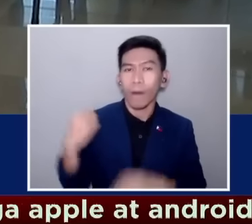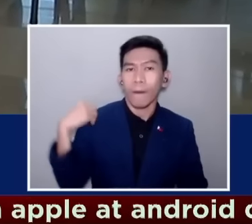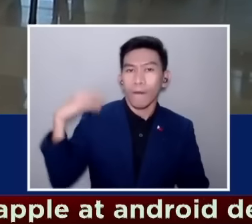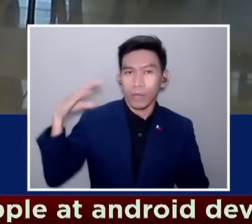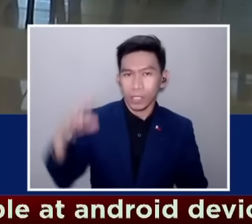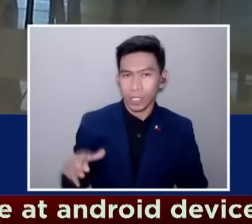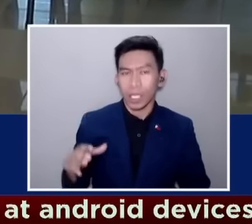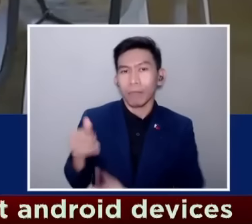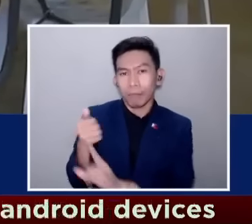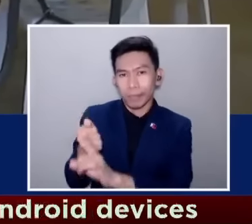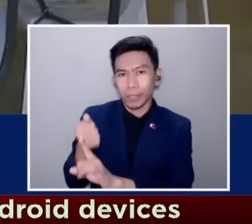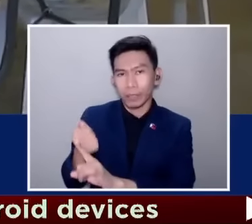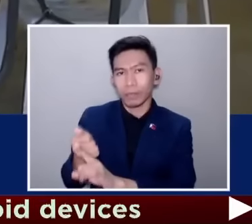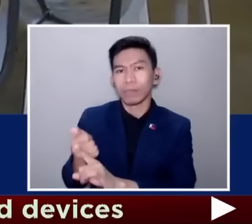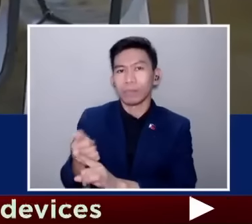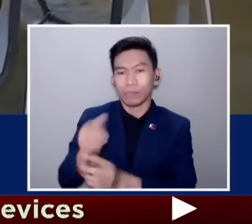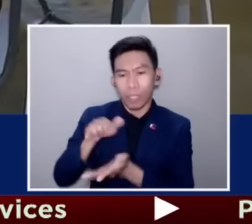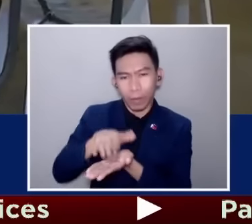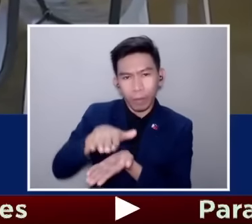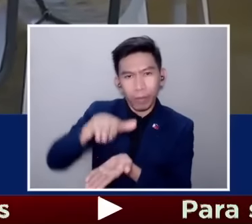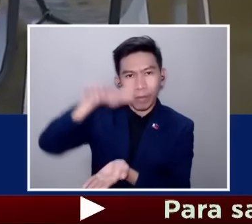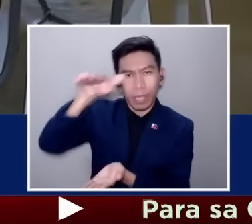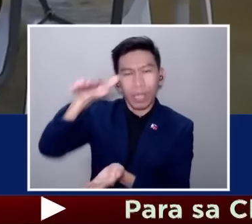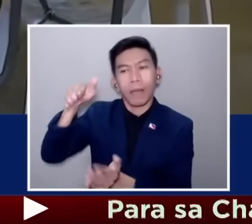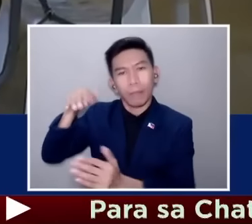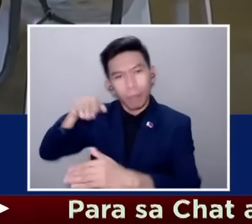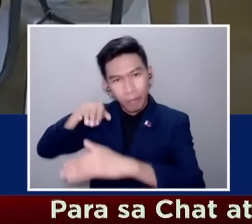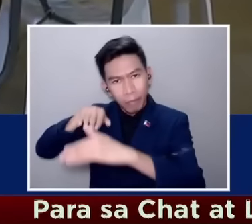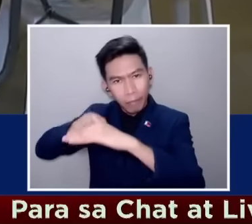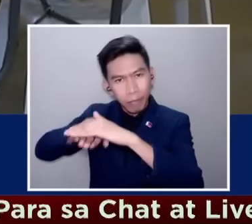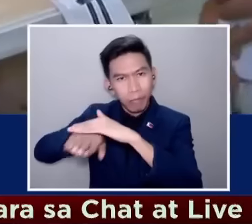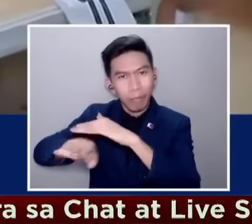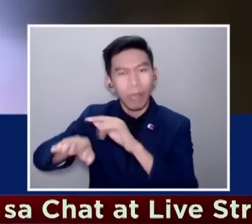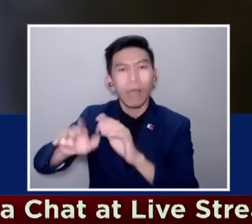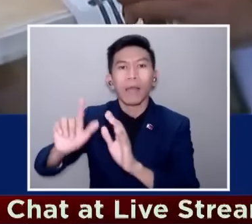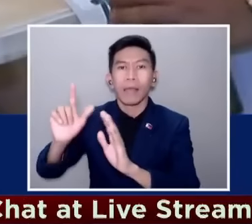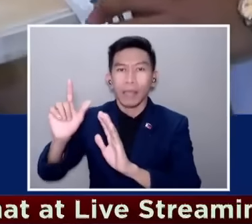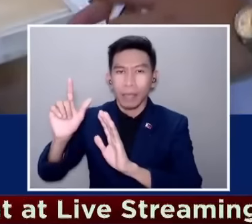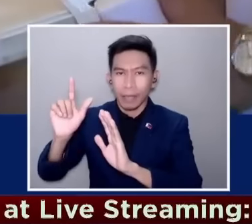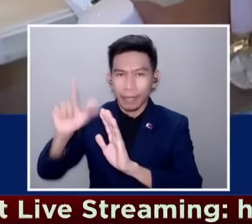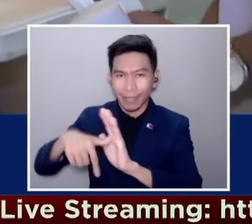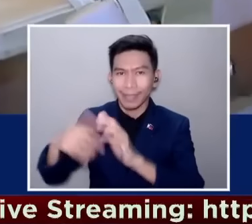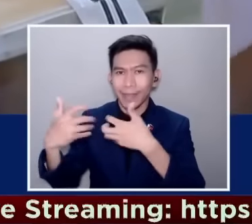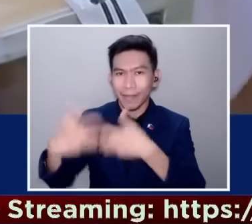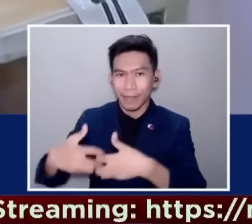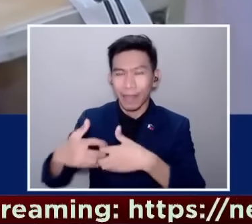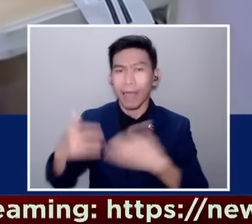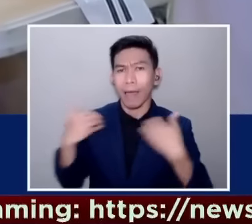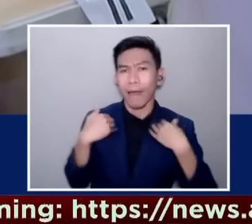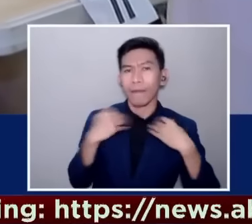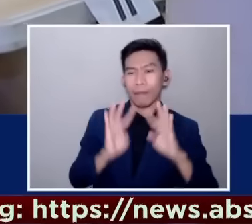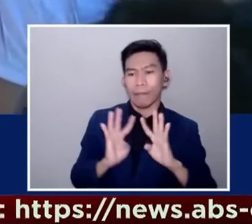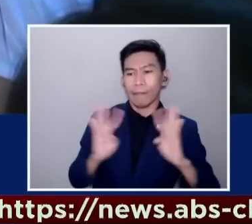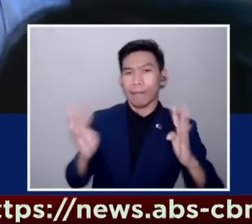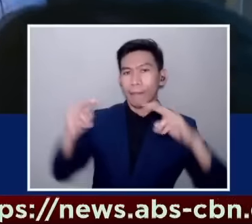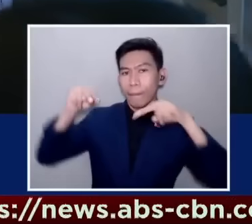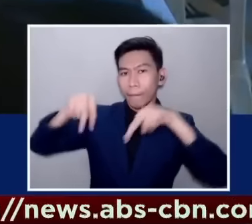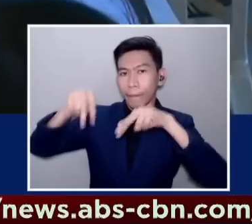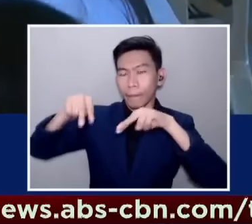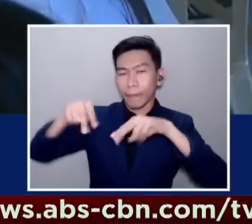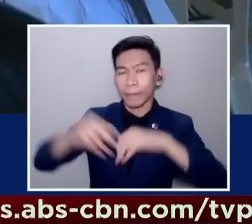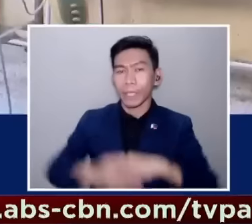balota at sabay-sabay na ibabatch feed kapag may makina na at bantay sarado ng watchers. Pwede rin magantay ang mga botante ng makina para personal na